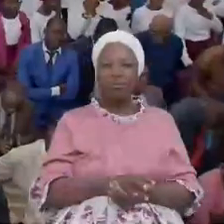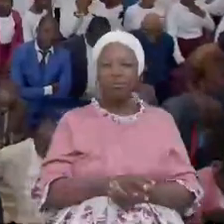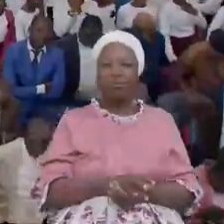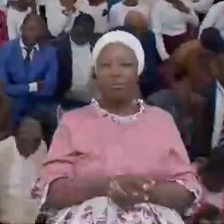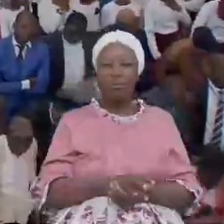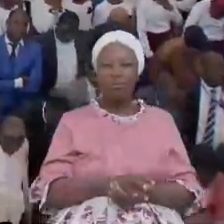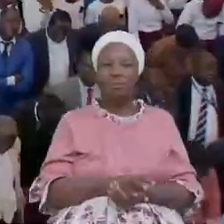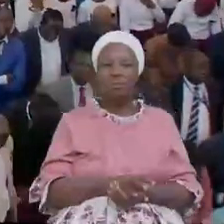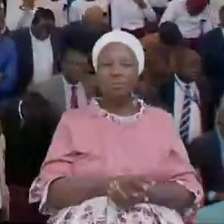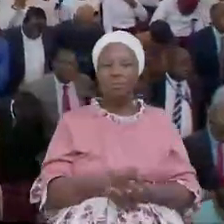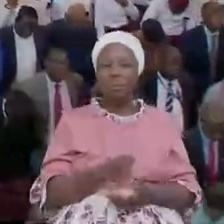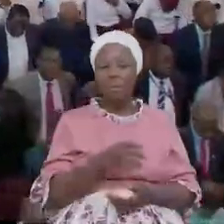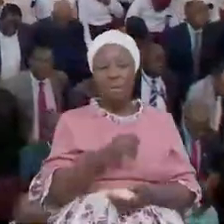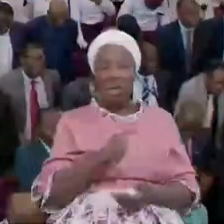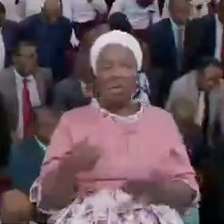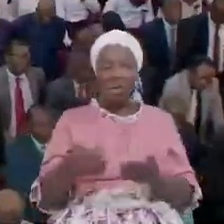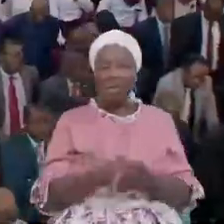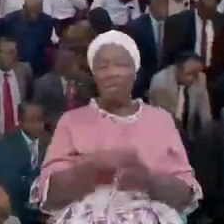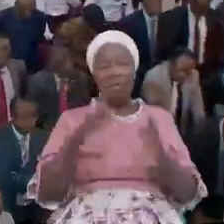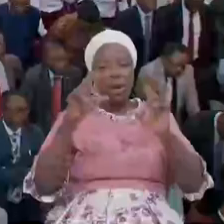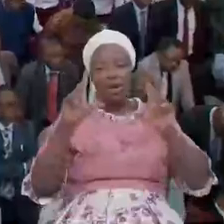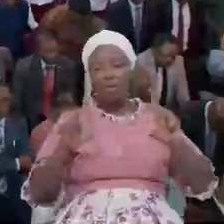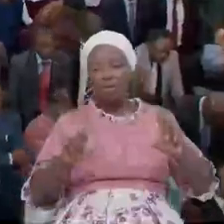Un nouveau niveau, un niveau supérieur.